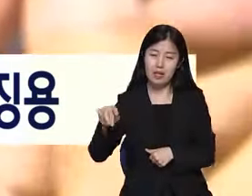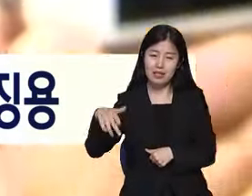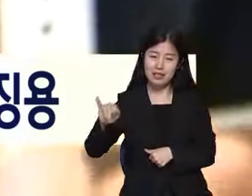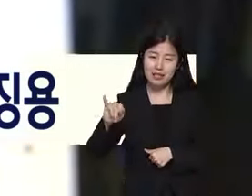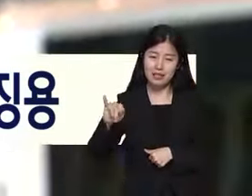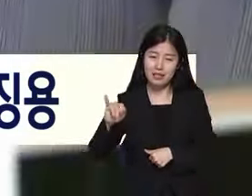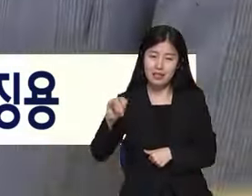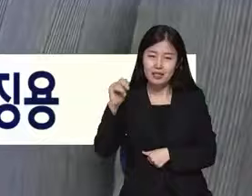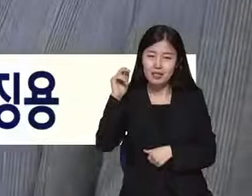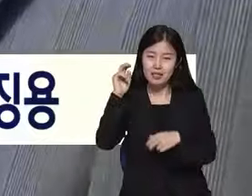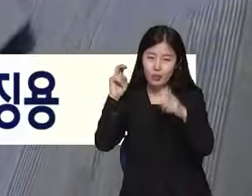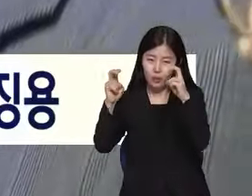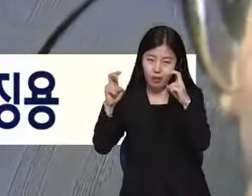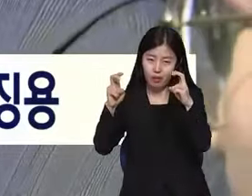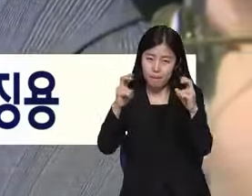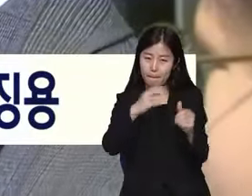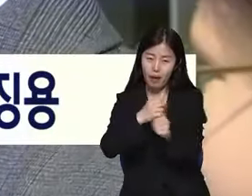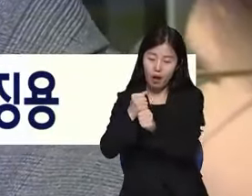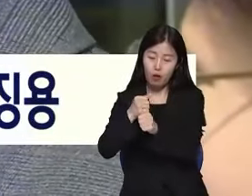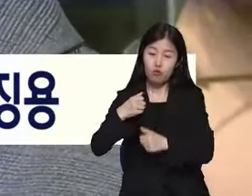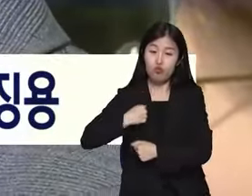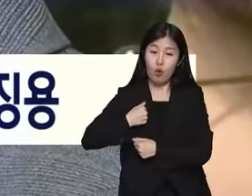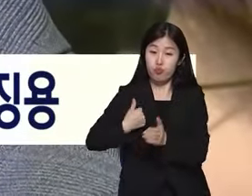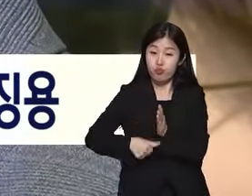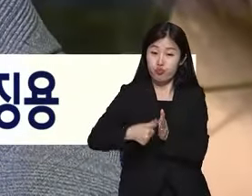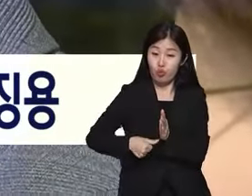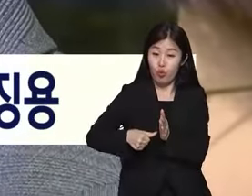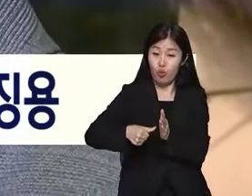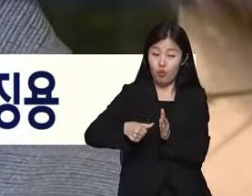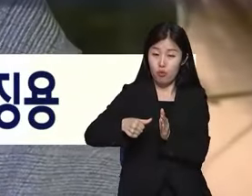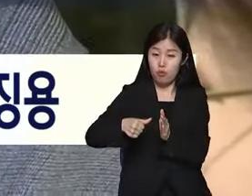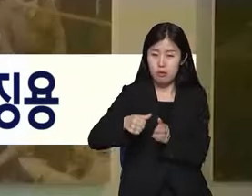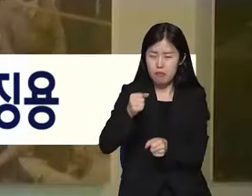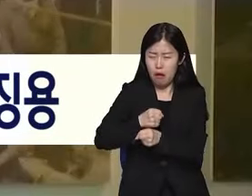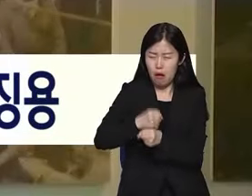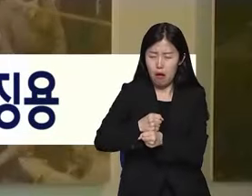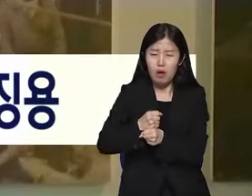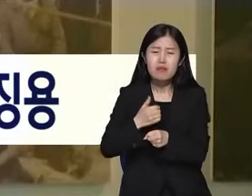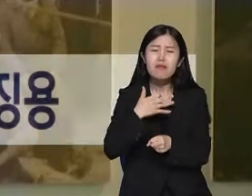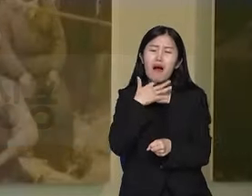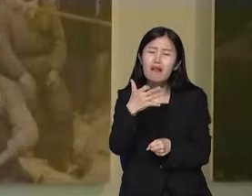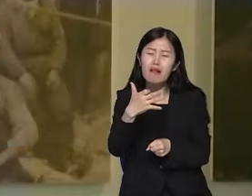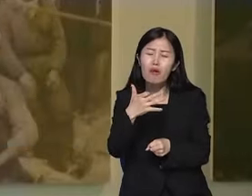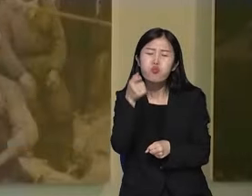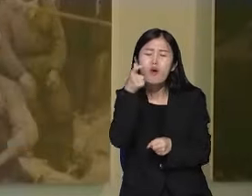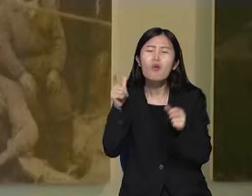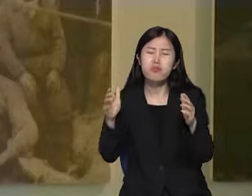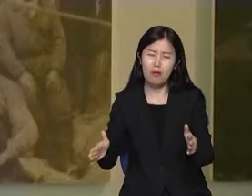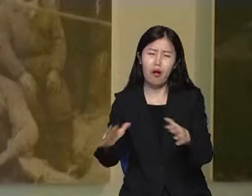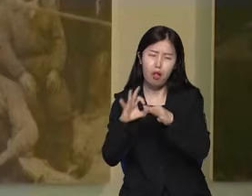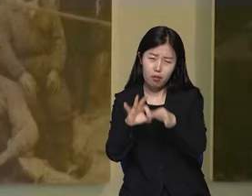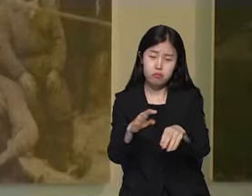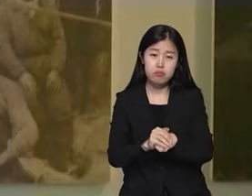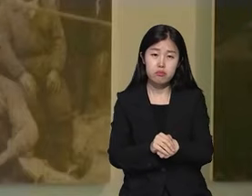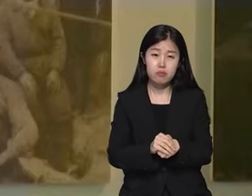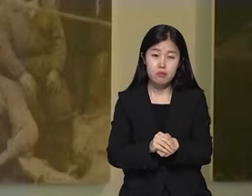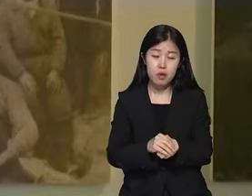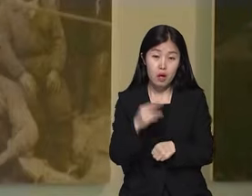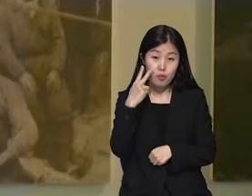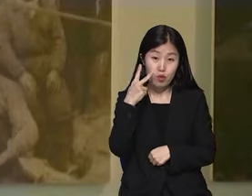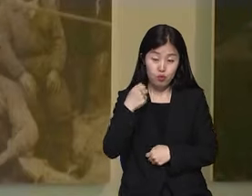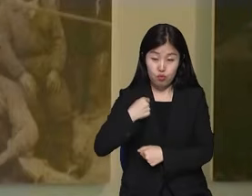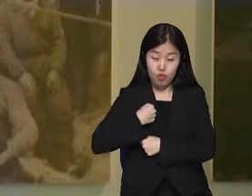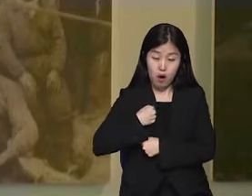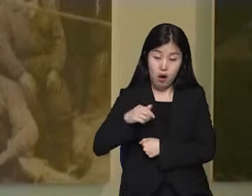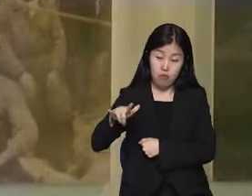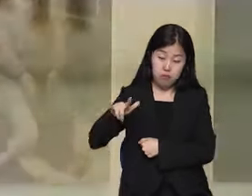19살의 나이에 군수시설에서 6개월간 전쟁무기 제작에 동원된 겁니다. 미군 전투기의 집중 폭격으로 죽을